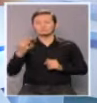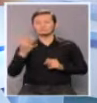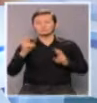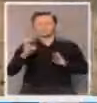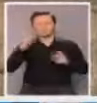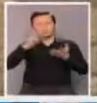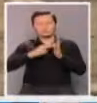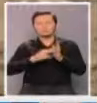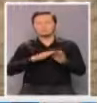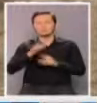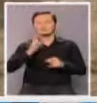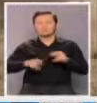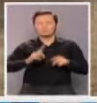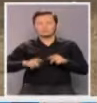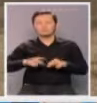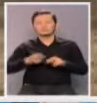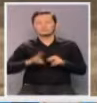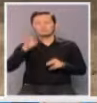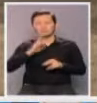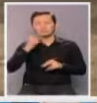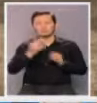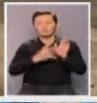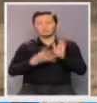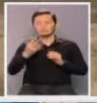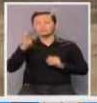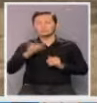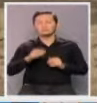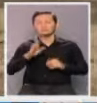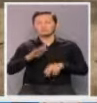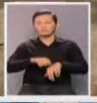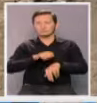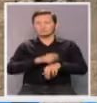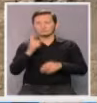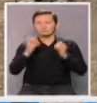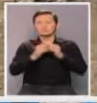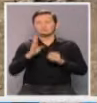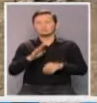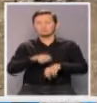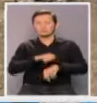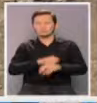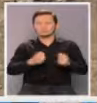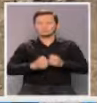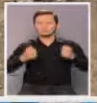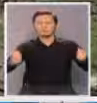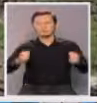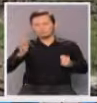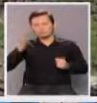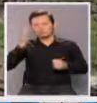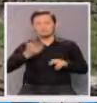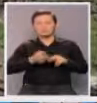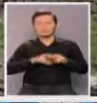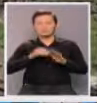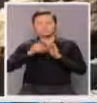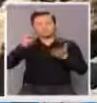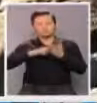жақын. Аталған жоба су көлемін тәулігіне 94 мың текше метрден 110 мың шаршы метрге дейін ұлғайтуға мүмкіндік береді. Жаңа жоба